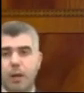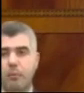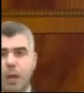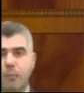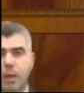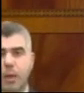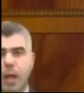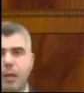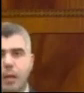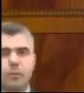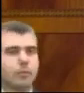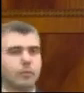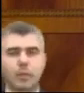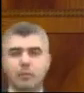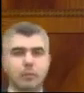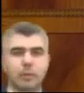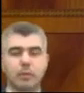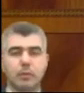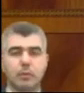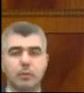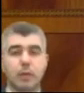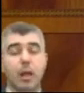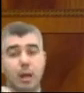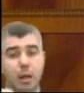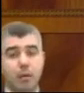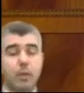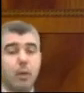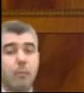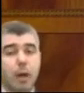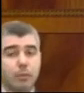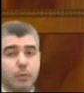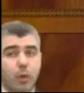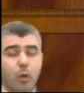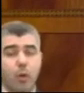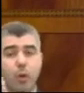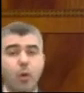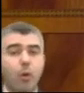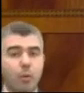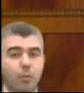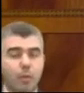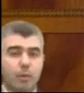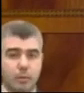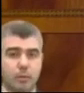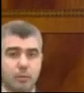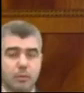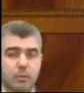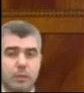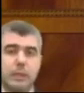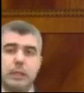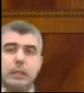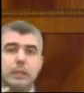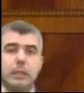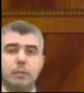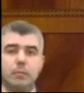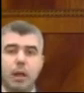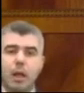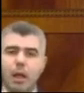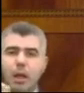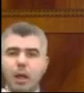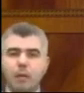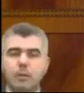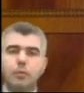الهروب والهجرة غير القانونية. وفي الاتحاد الأفريقي نريد أن نقول